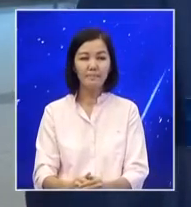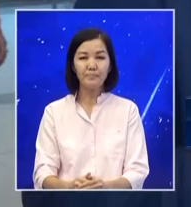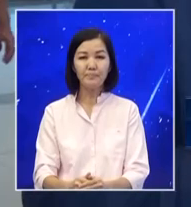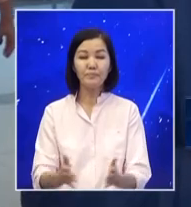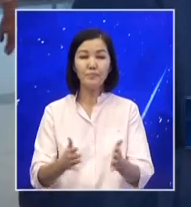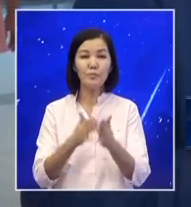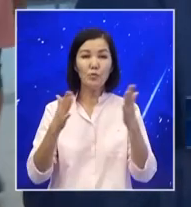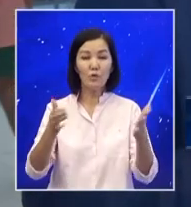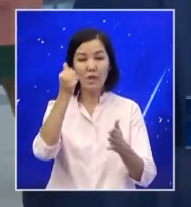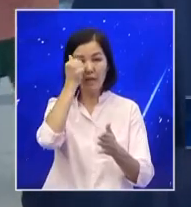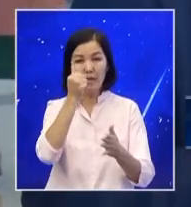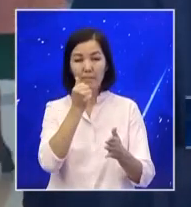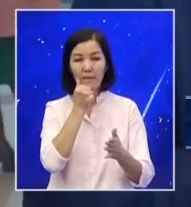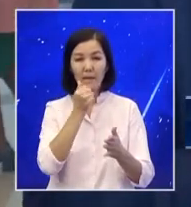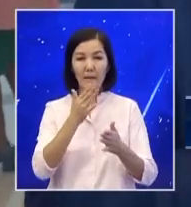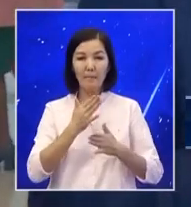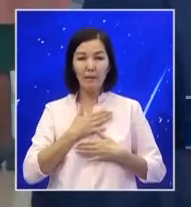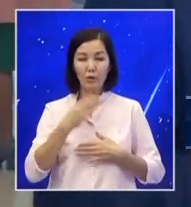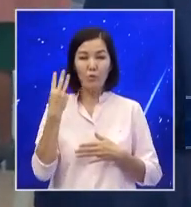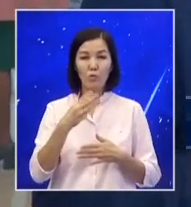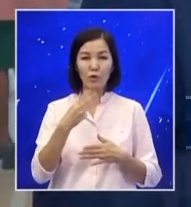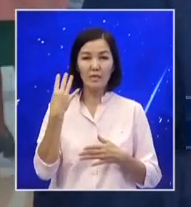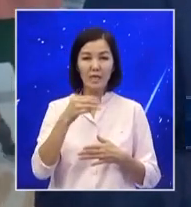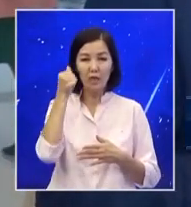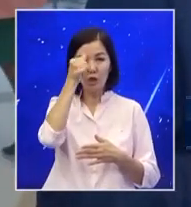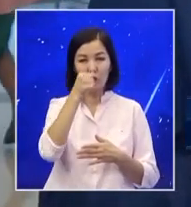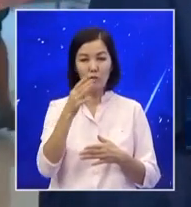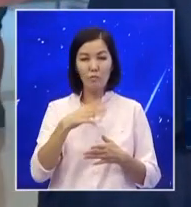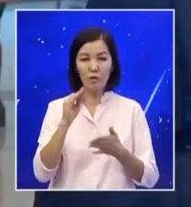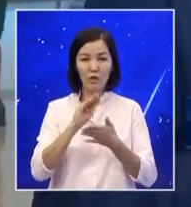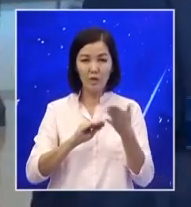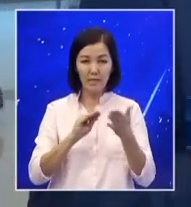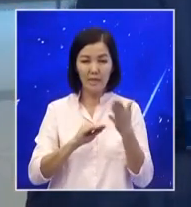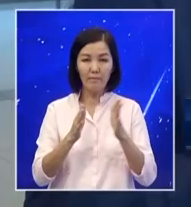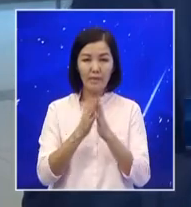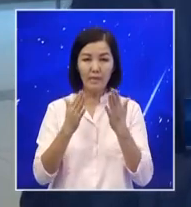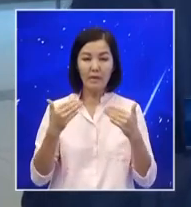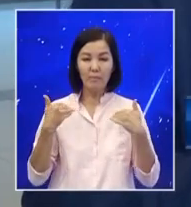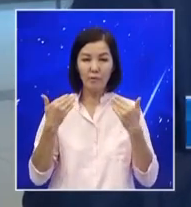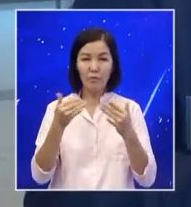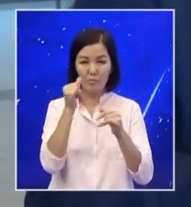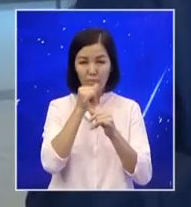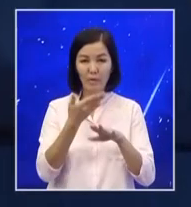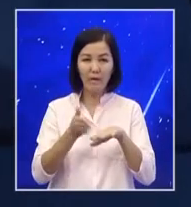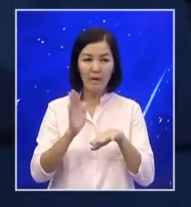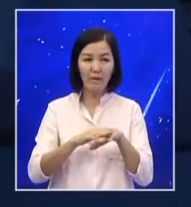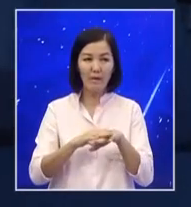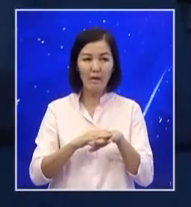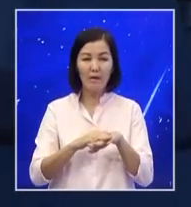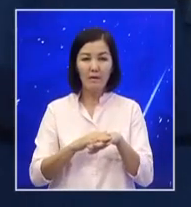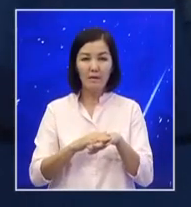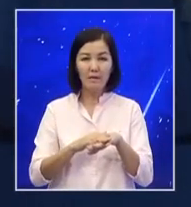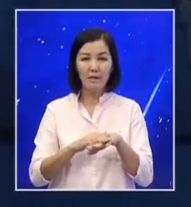көптеген рахмет айтамын. Мына мен 30 жыл, 40 жыл болды осы жазып жүргеніме. Кітап шығарамай, бұл өзі адам шығарамайды